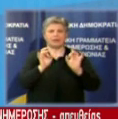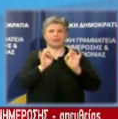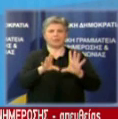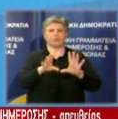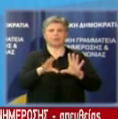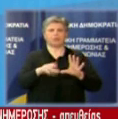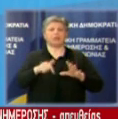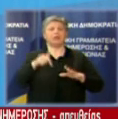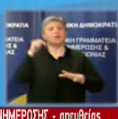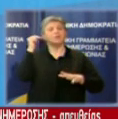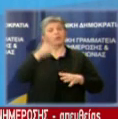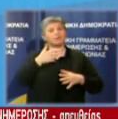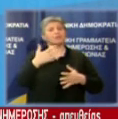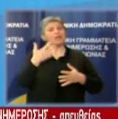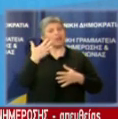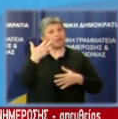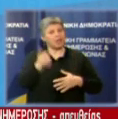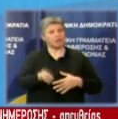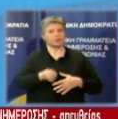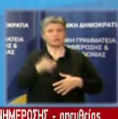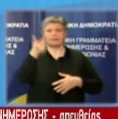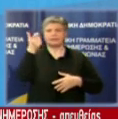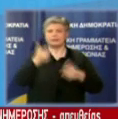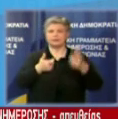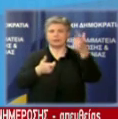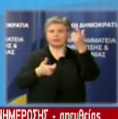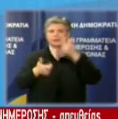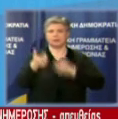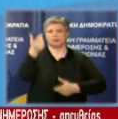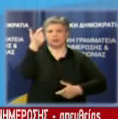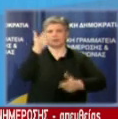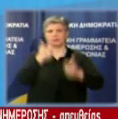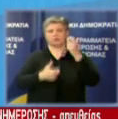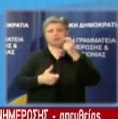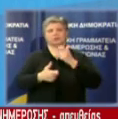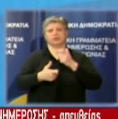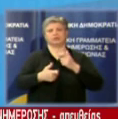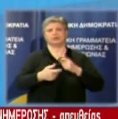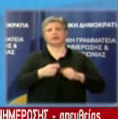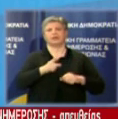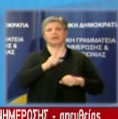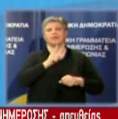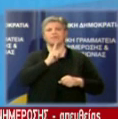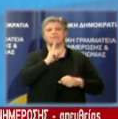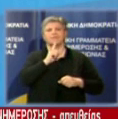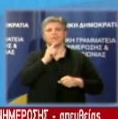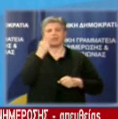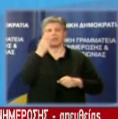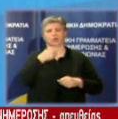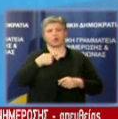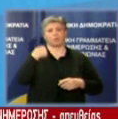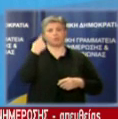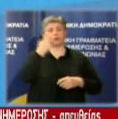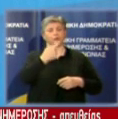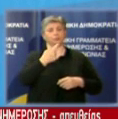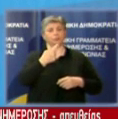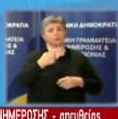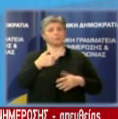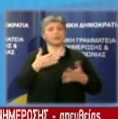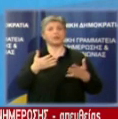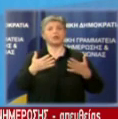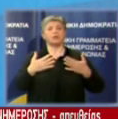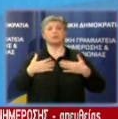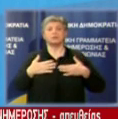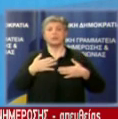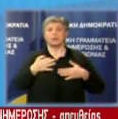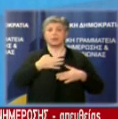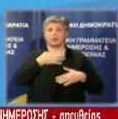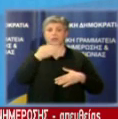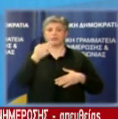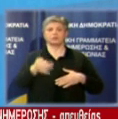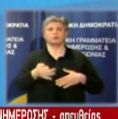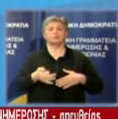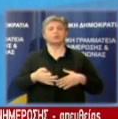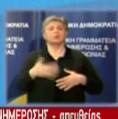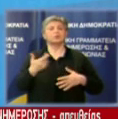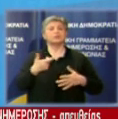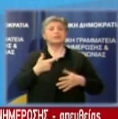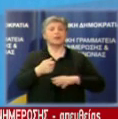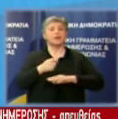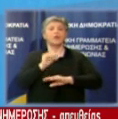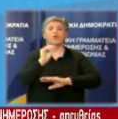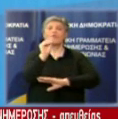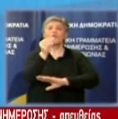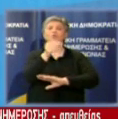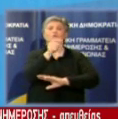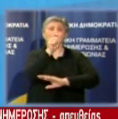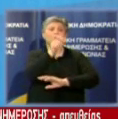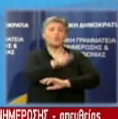Επομένως, το βασικό που αφορά όμως το τώρα και το μετά και αφορά το αν οι βουλευτές παίρνουν μία ή